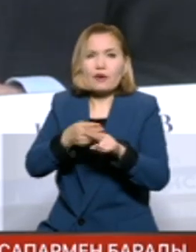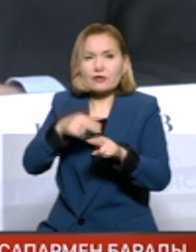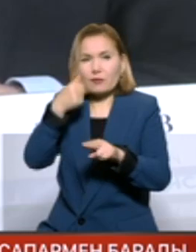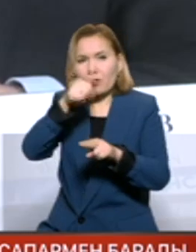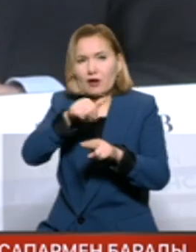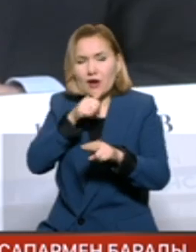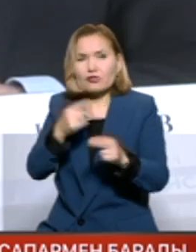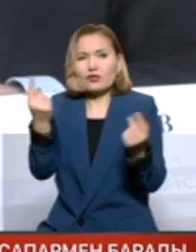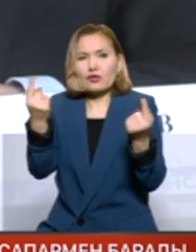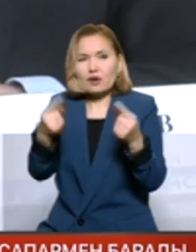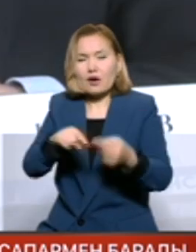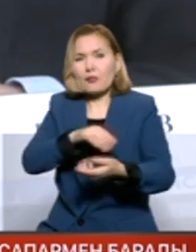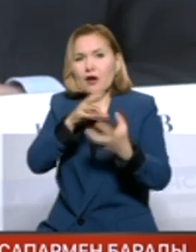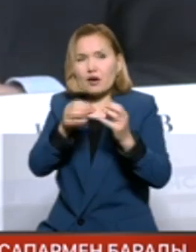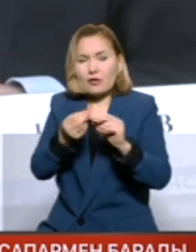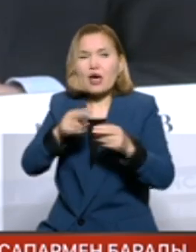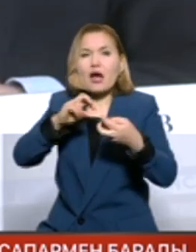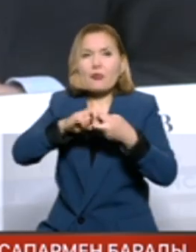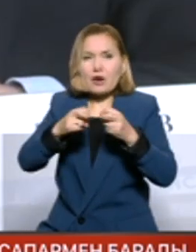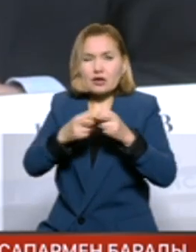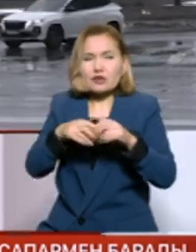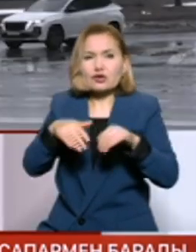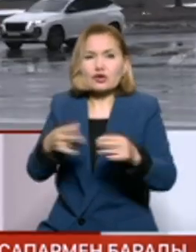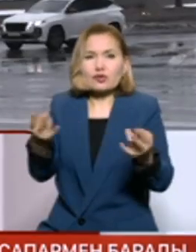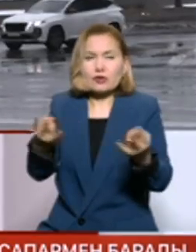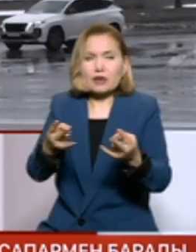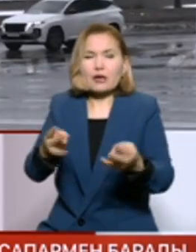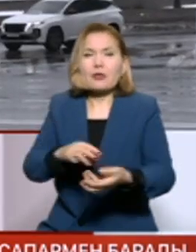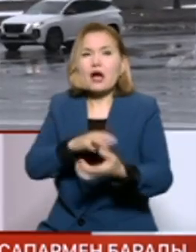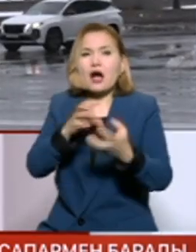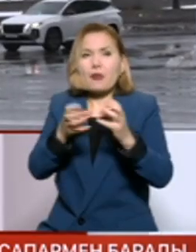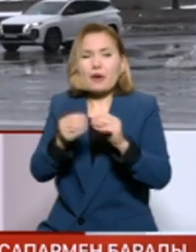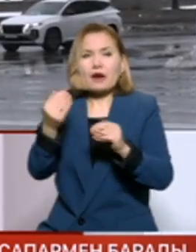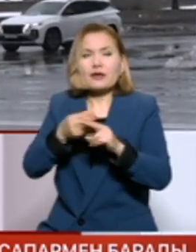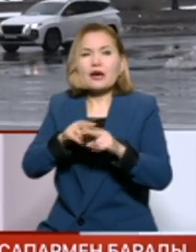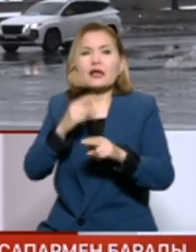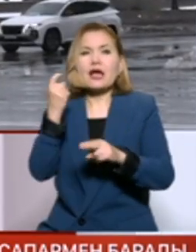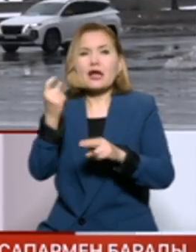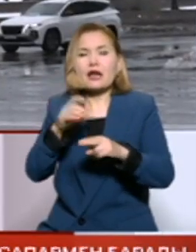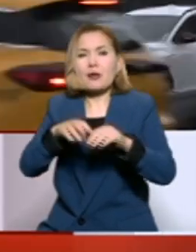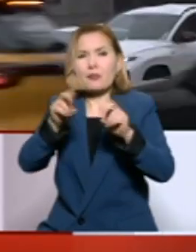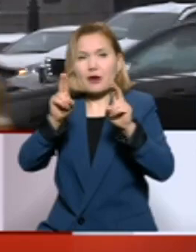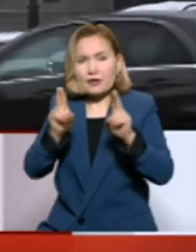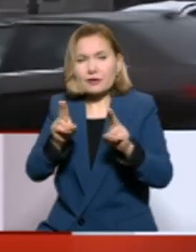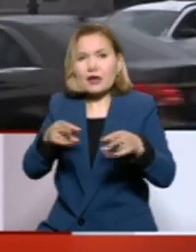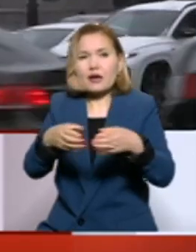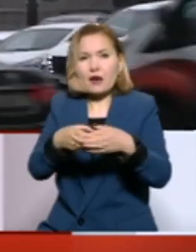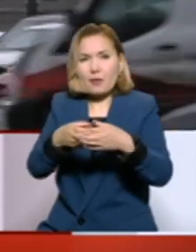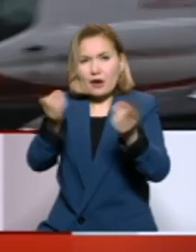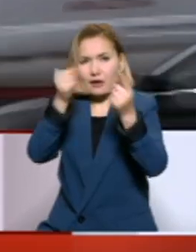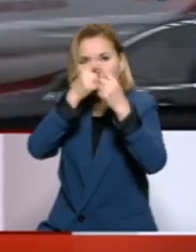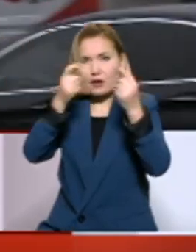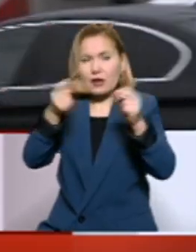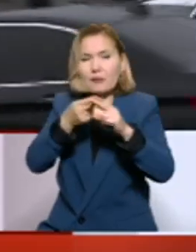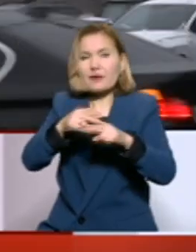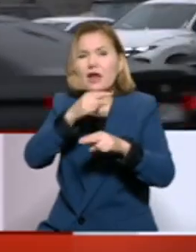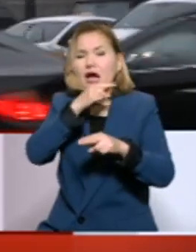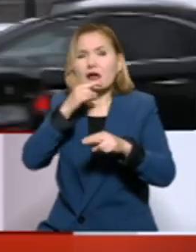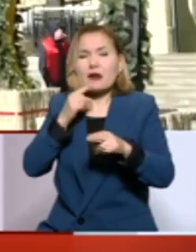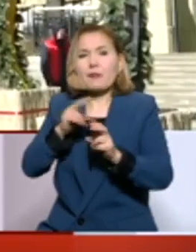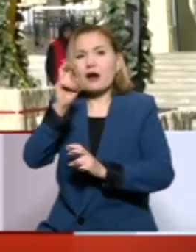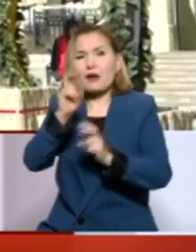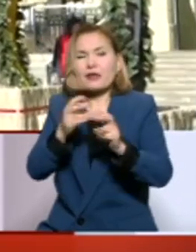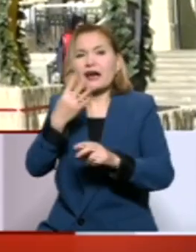көңіл көншітпейді. Сондықтан бұл мәселені шешу керек. Гайдар атындағы экономика зерттеулер институтының мәліметіне сәйкес, елдегі